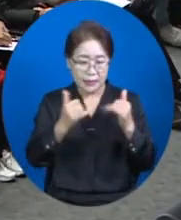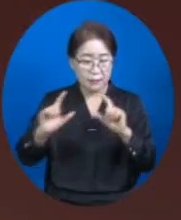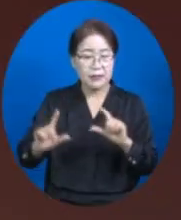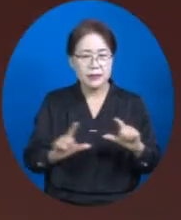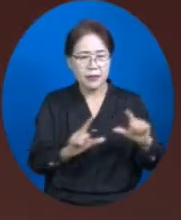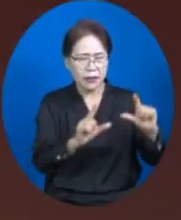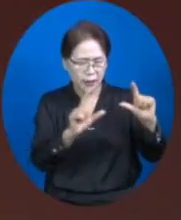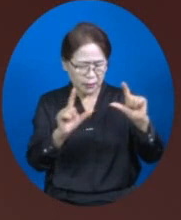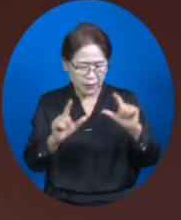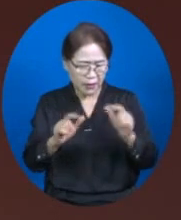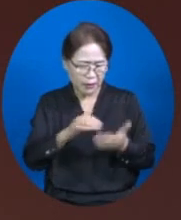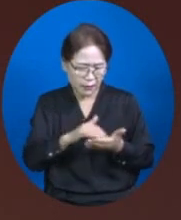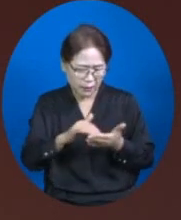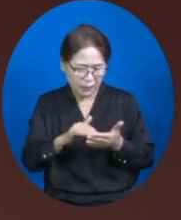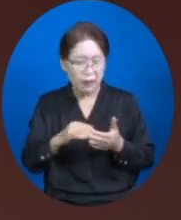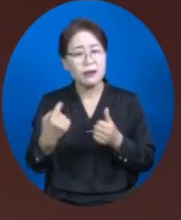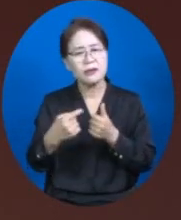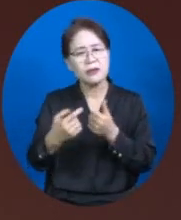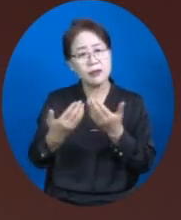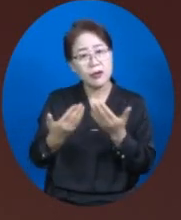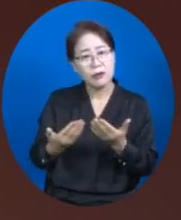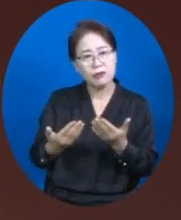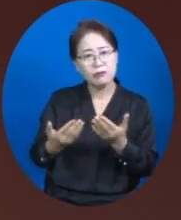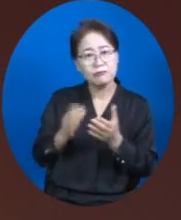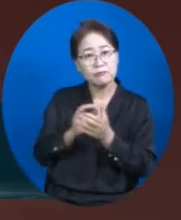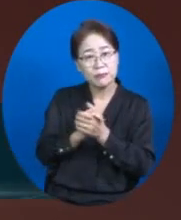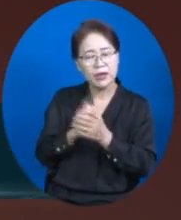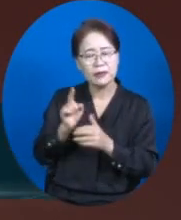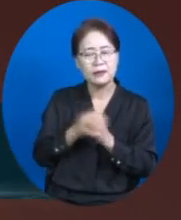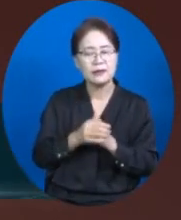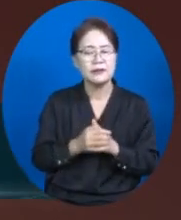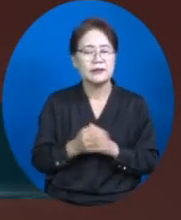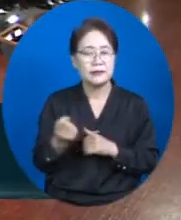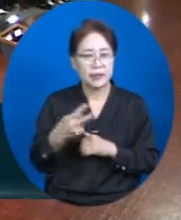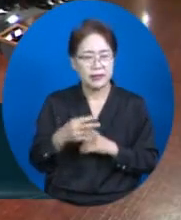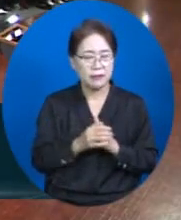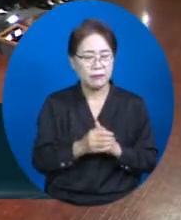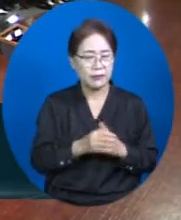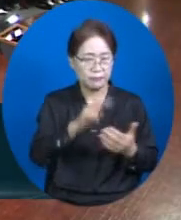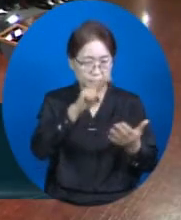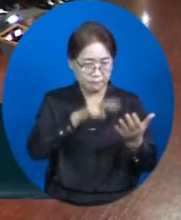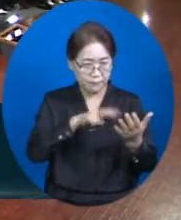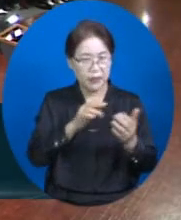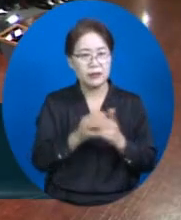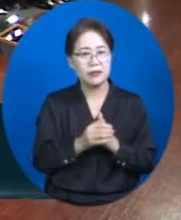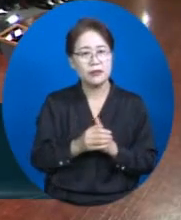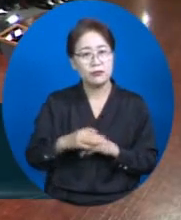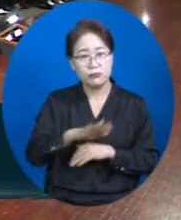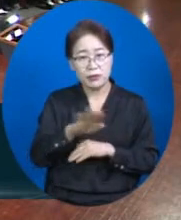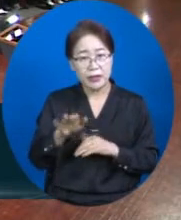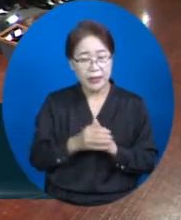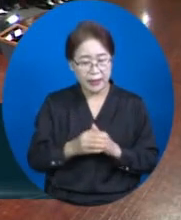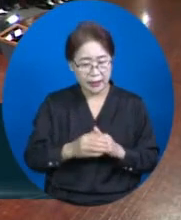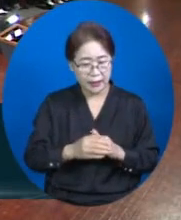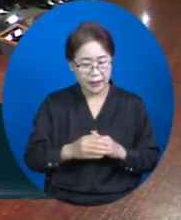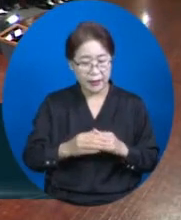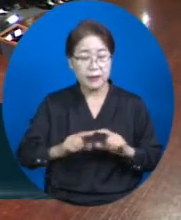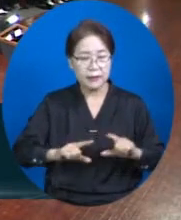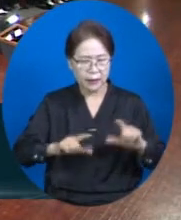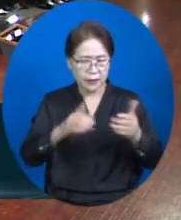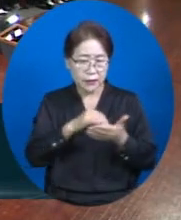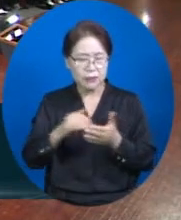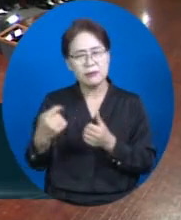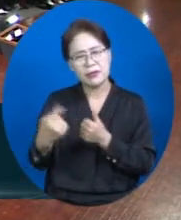계수함을 가르쳐 달라고 말합니까 자 다시 한번 12절의 말씀을 읽겠습니다 다 같이요 우리에게 우리 날 계수함을